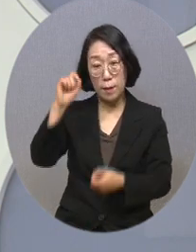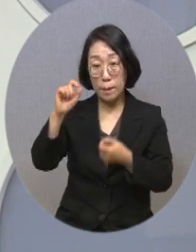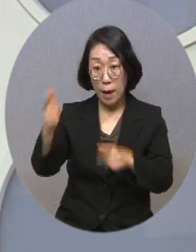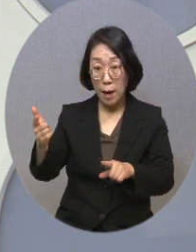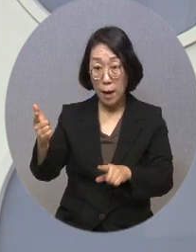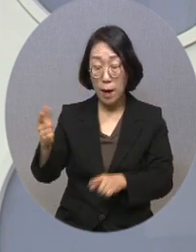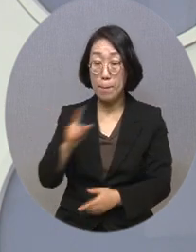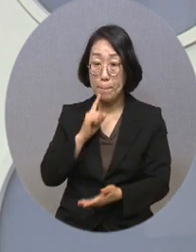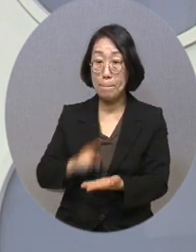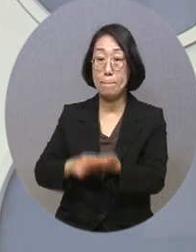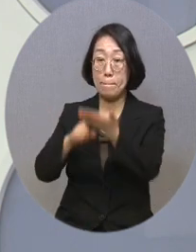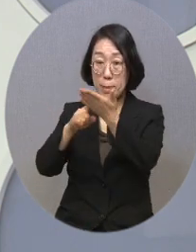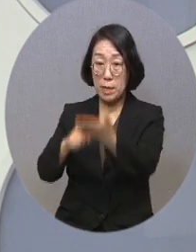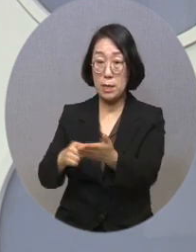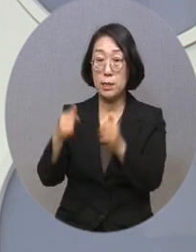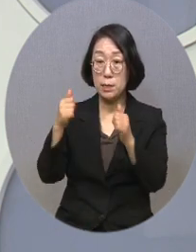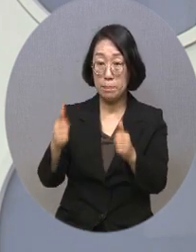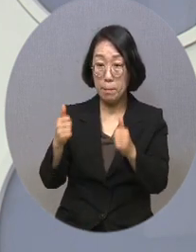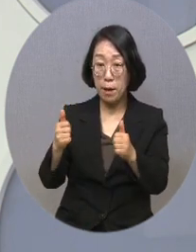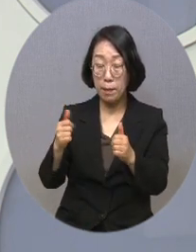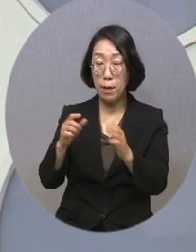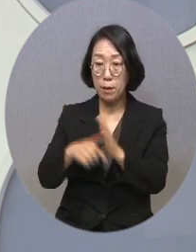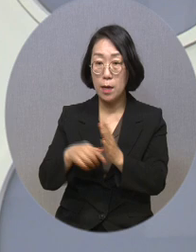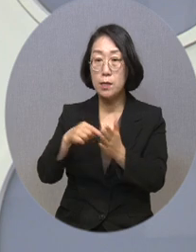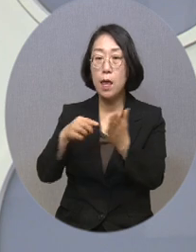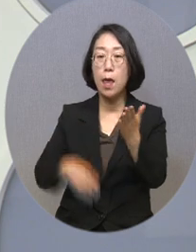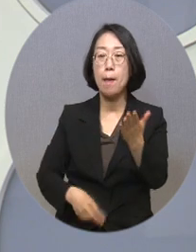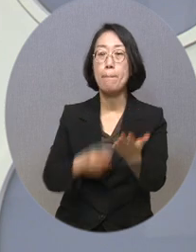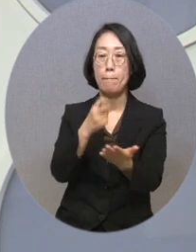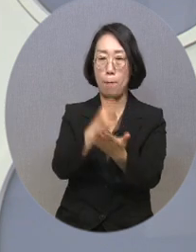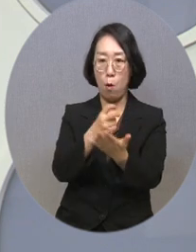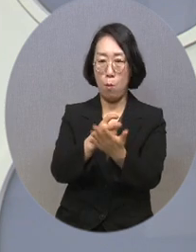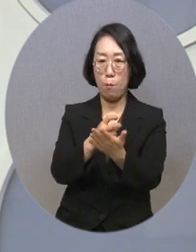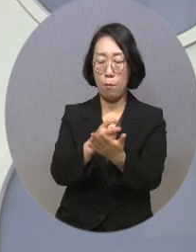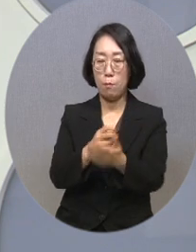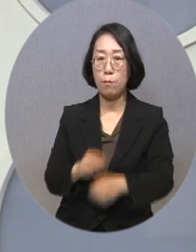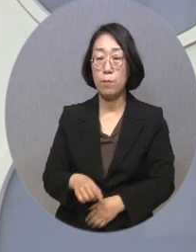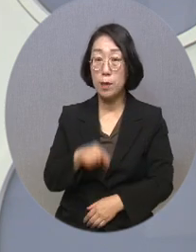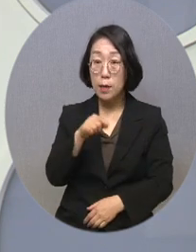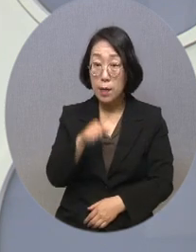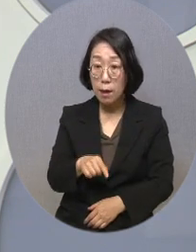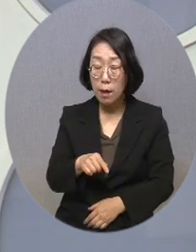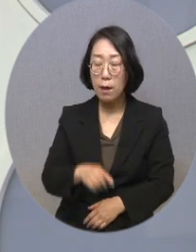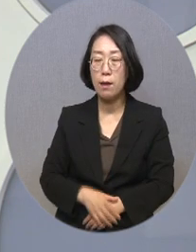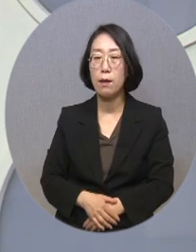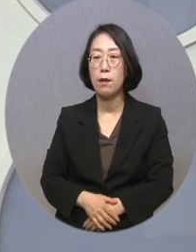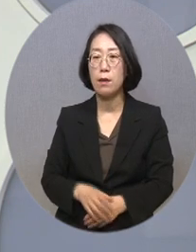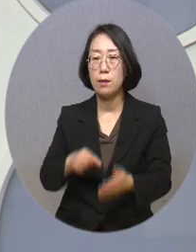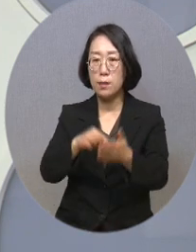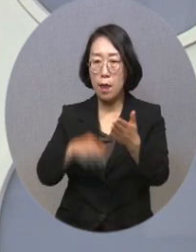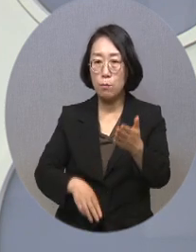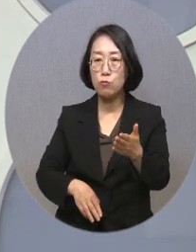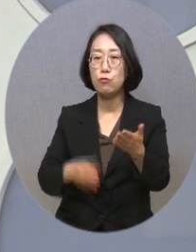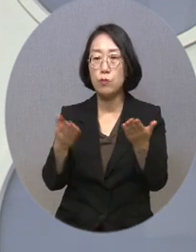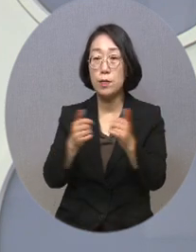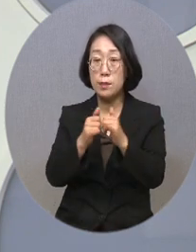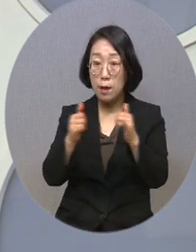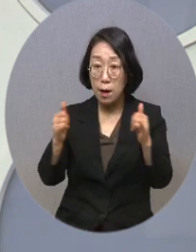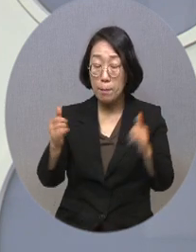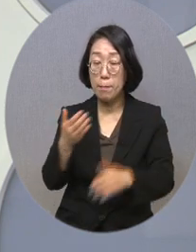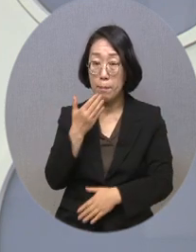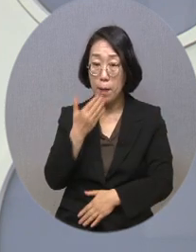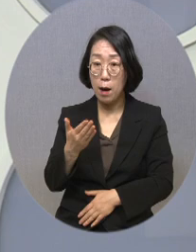심사청구, 심판청구는 이 이제 세법에 의해서 세무사들이 할 수 있는데 이 조세소송은 이제